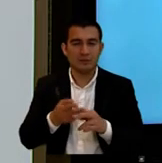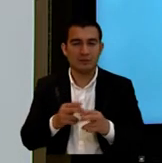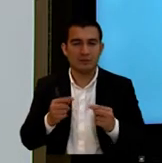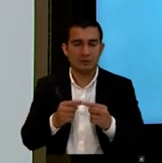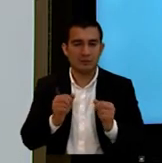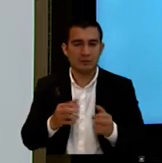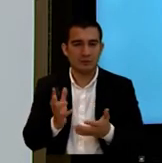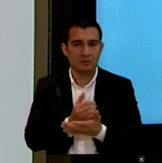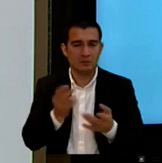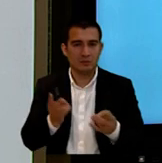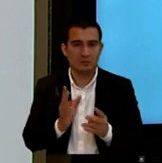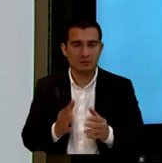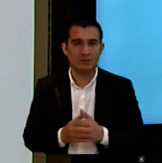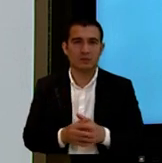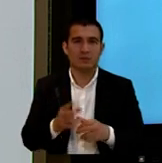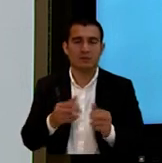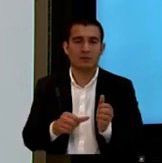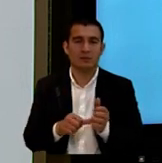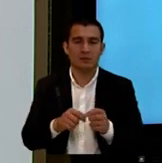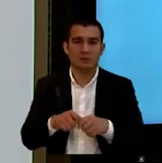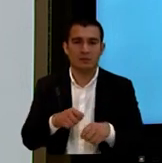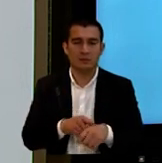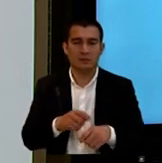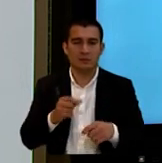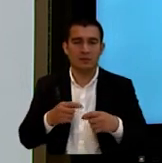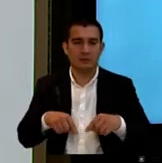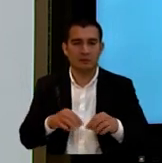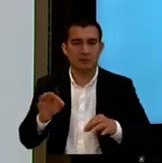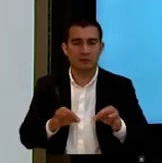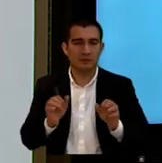foydalanib 6 metrli chizmani hosil qilamiz.